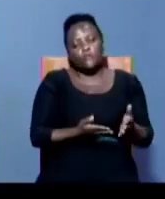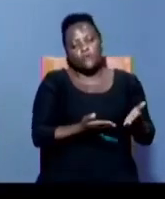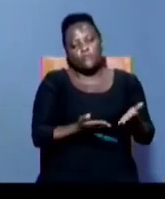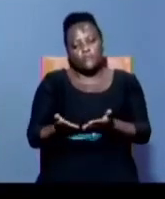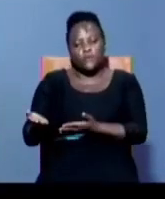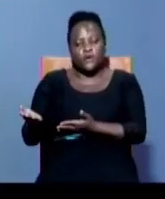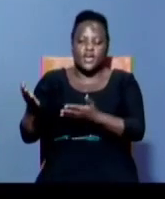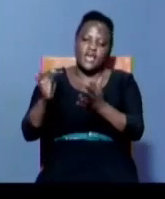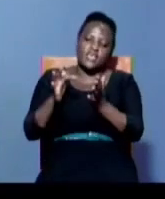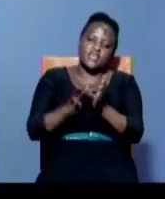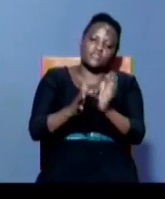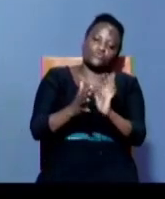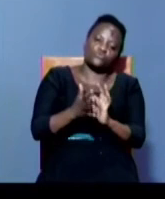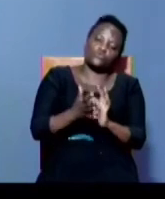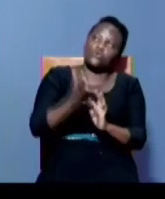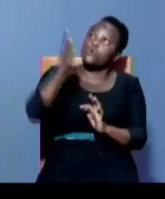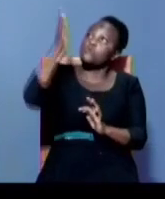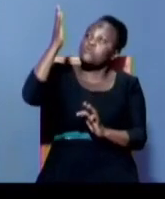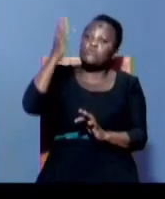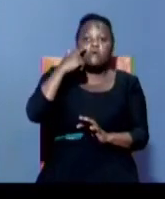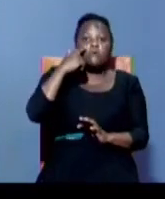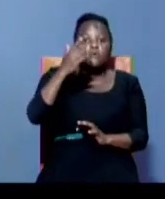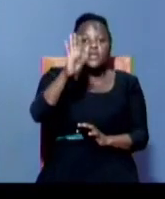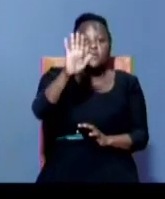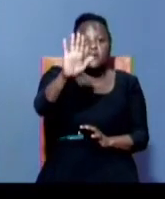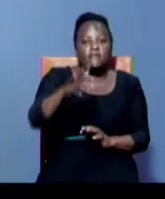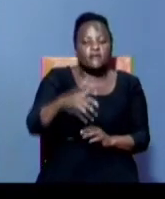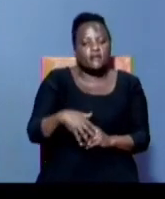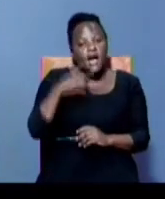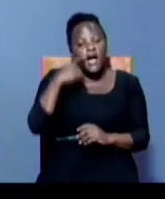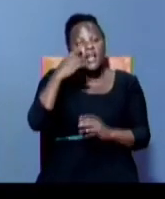Mungu haoni wewe, Mungu anaona damu.